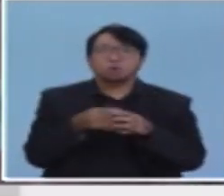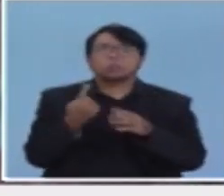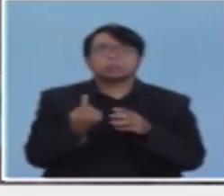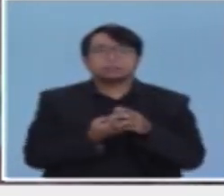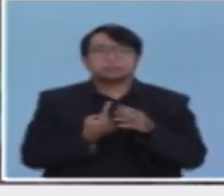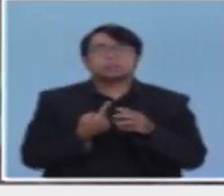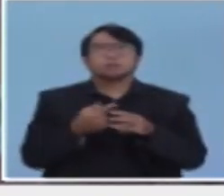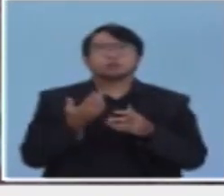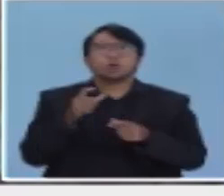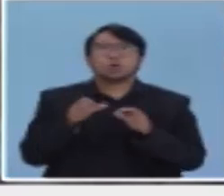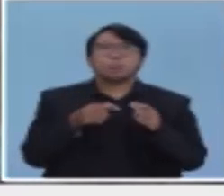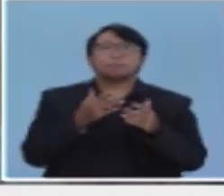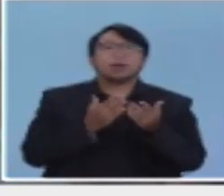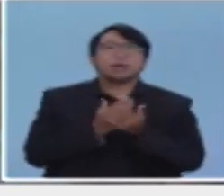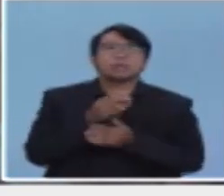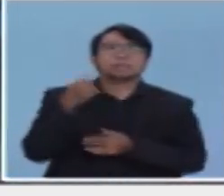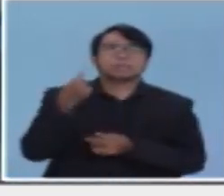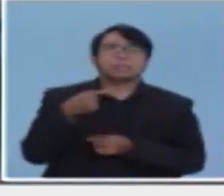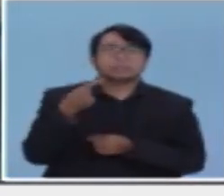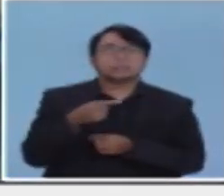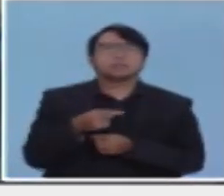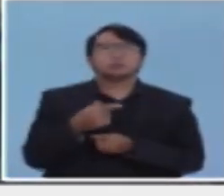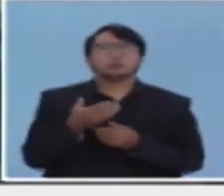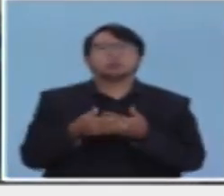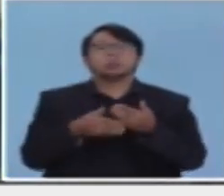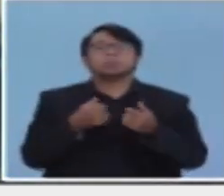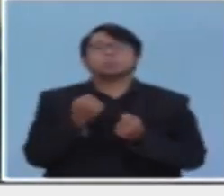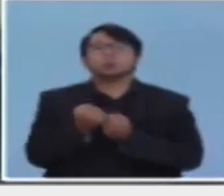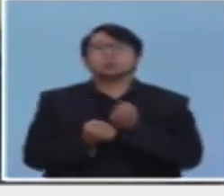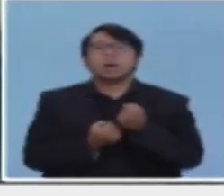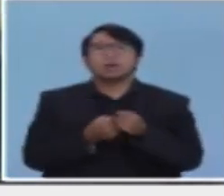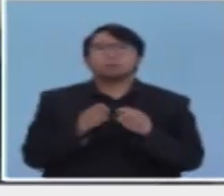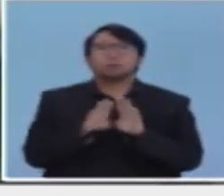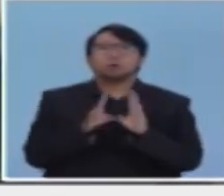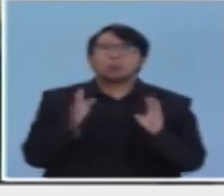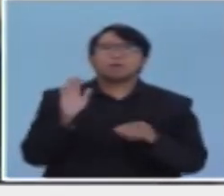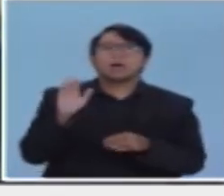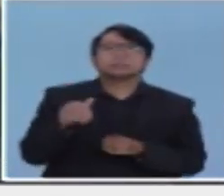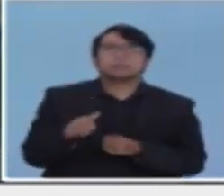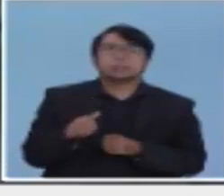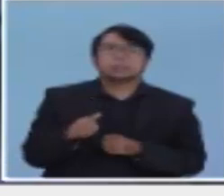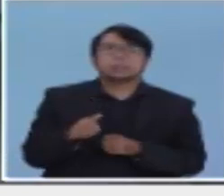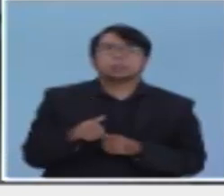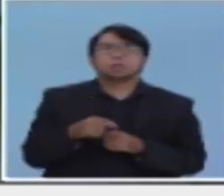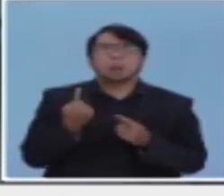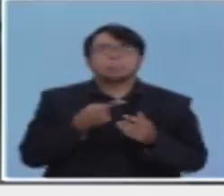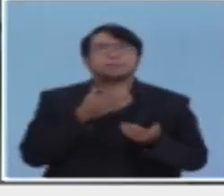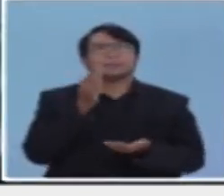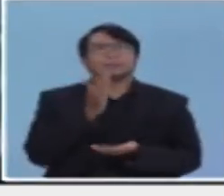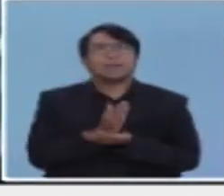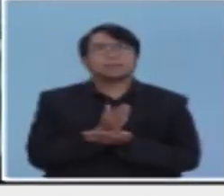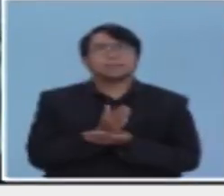terjadi, toko-toko, unit ekonomi yang masih buka, dan juga kita pastikan bahwa warga